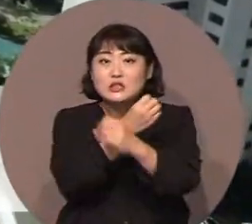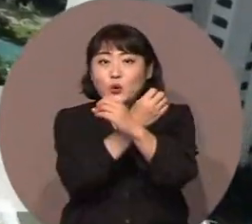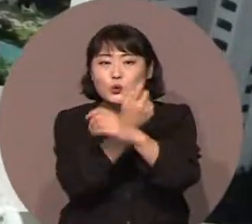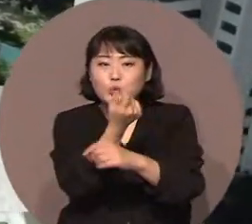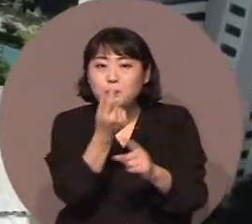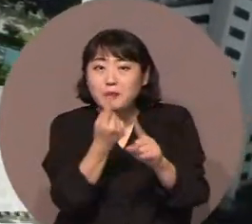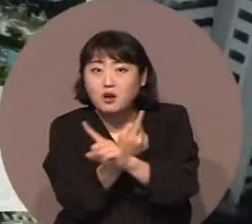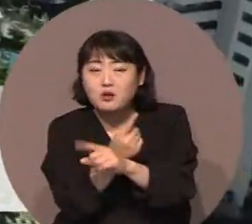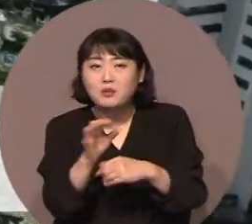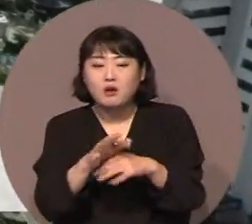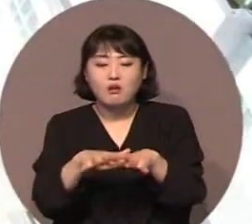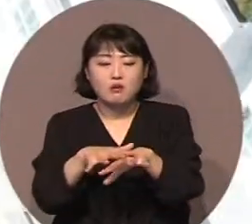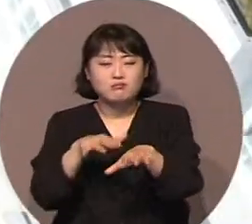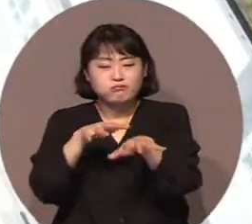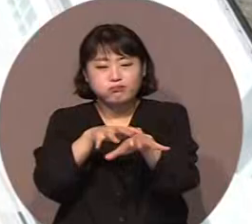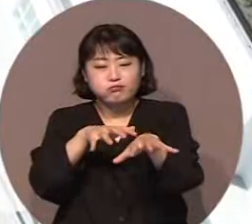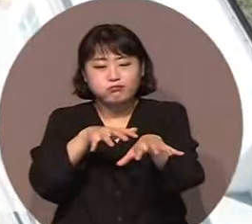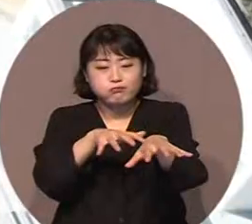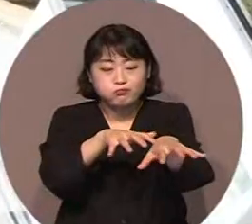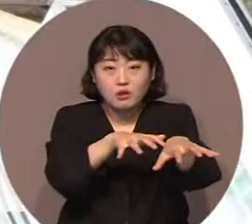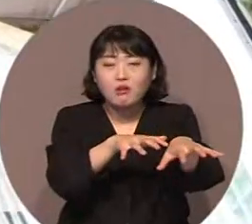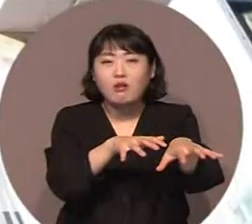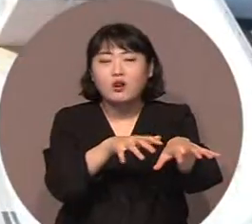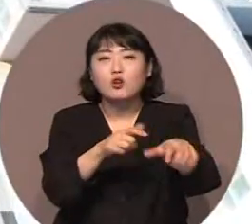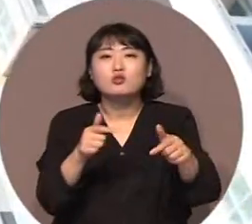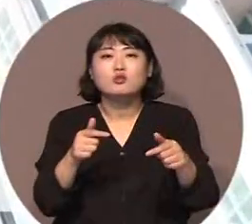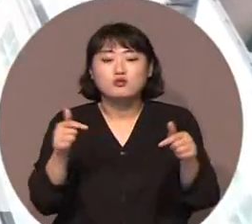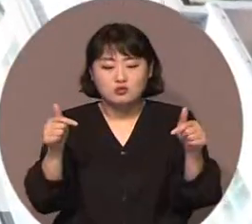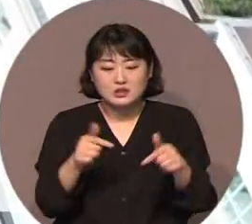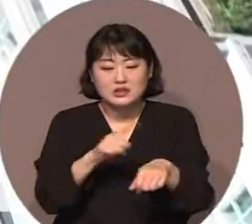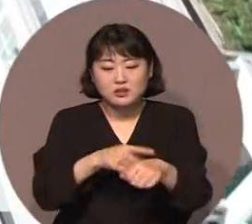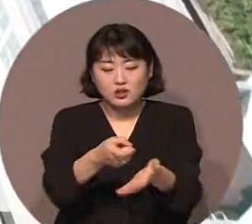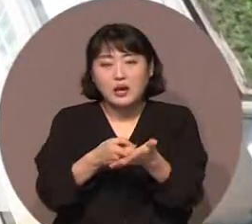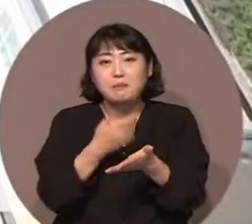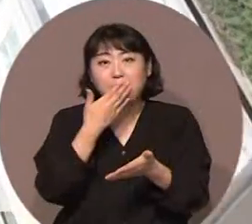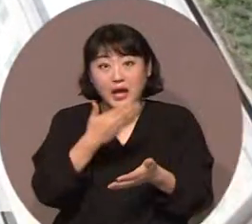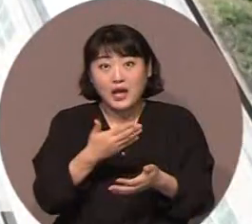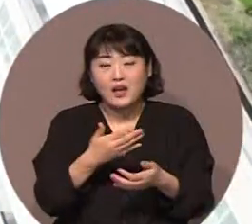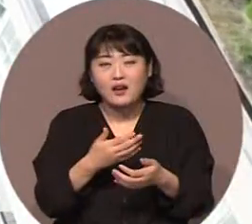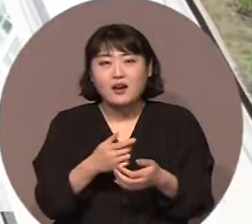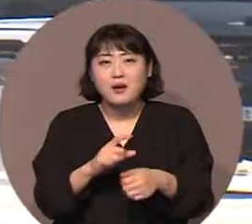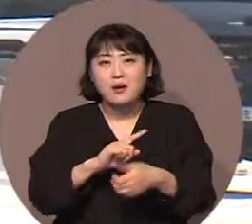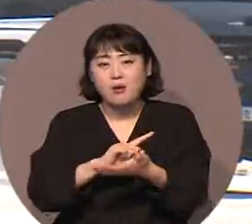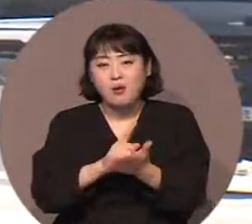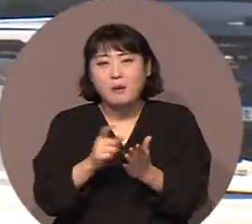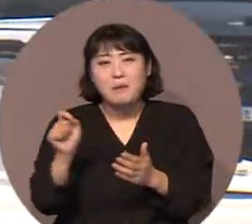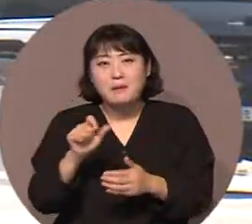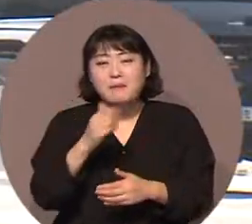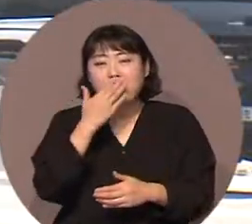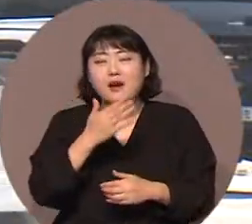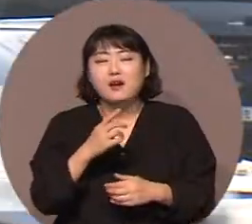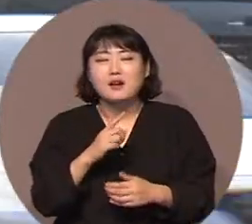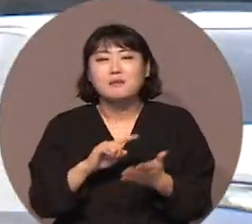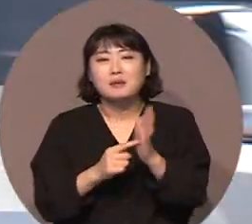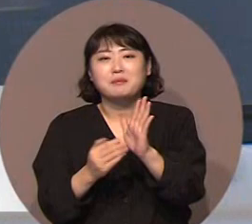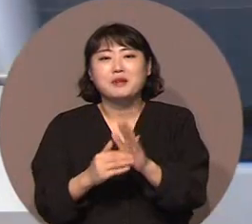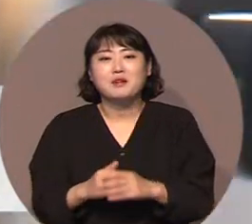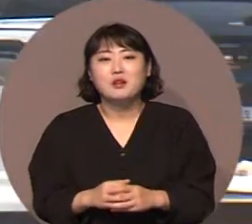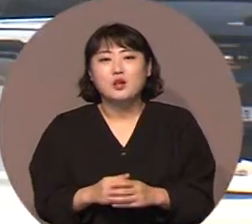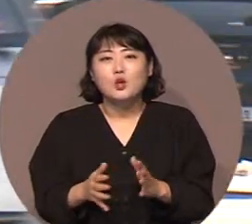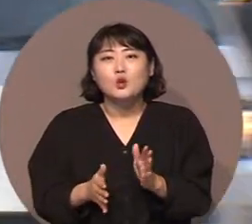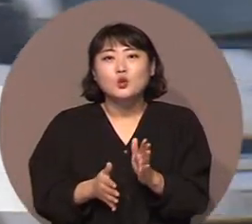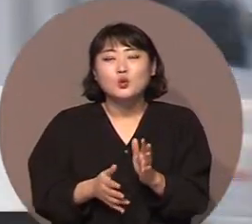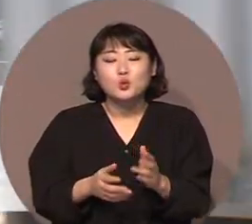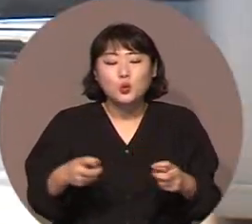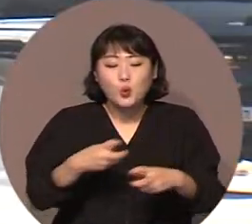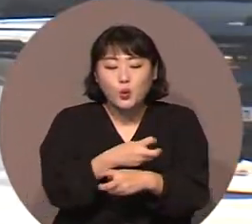바꿔도 지체되는 시간이 크게 줄어든다는 조사 결과가 나왔습니다 세종시가 도로교통공단에 맡긴 용역 결과